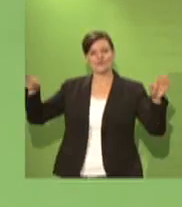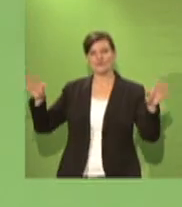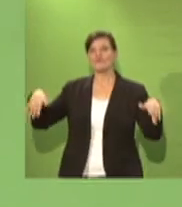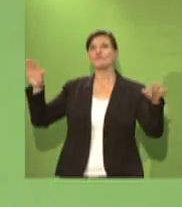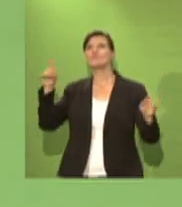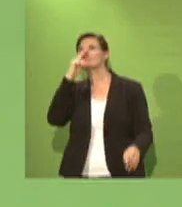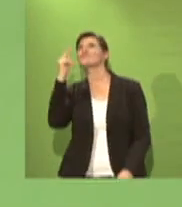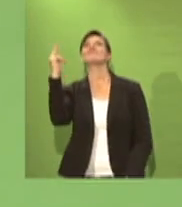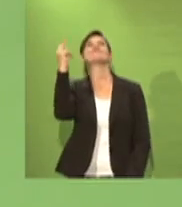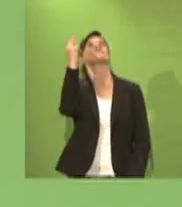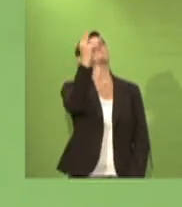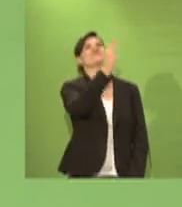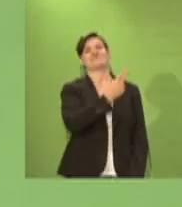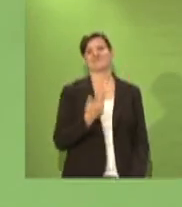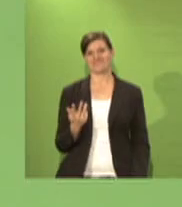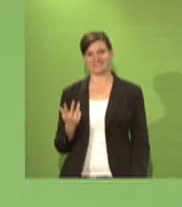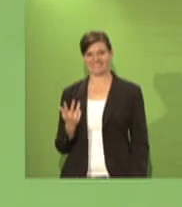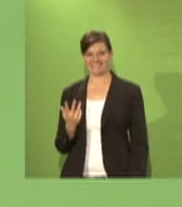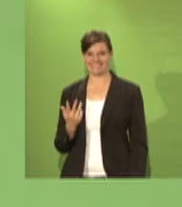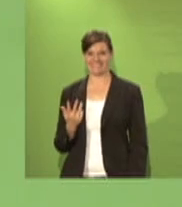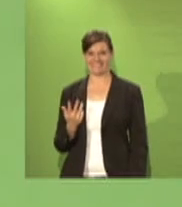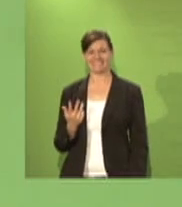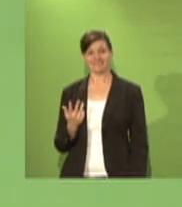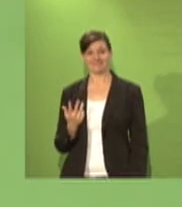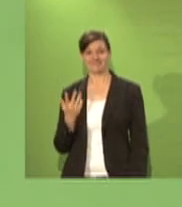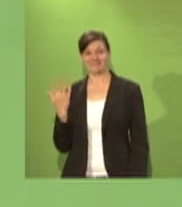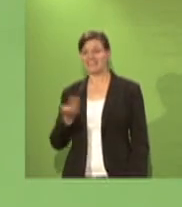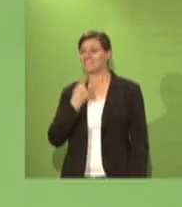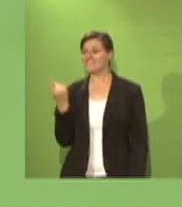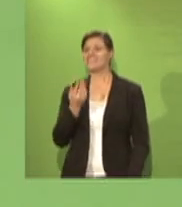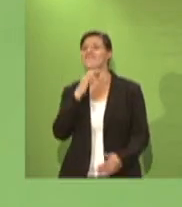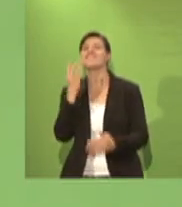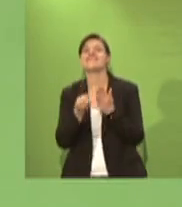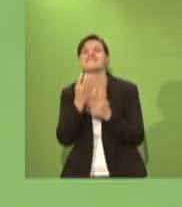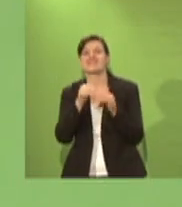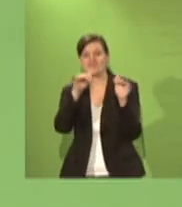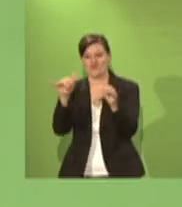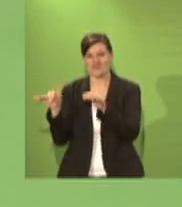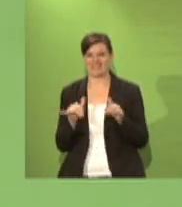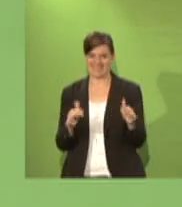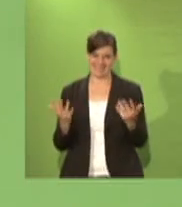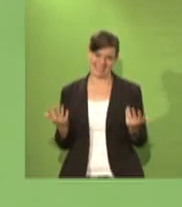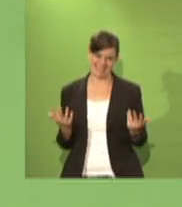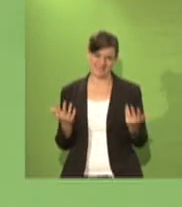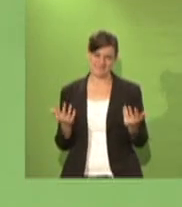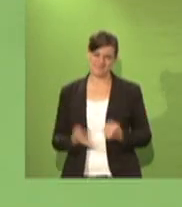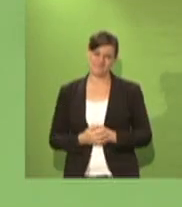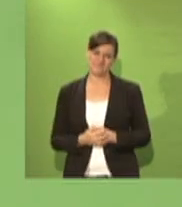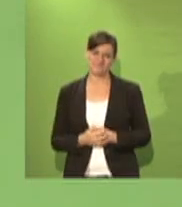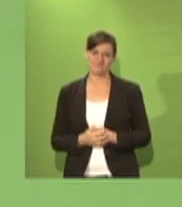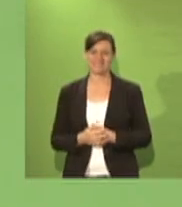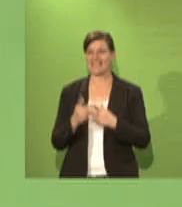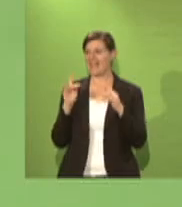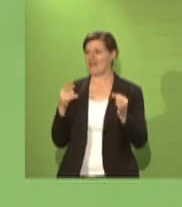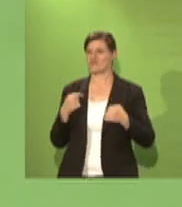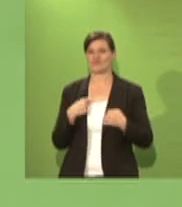über meinem Garten. Wir haben also sehr viel Natur. Ich habe auch, das ist so eine